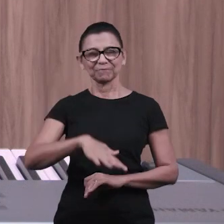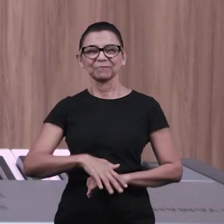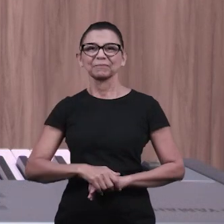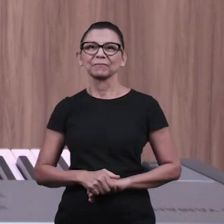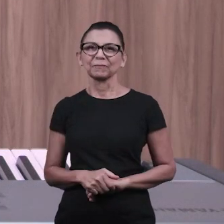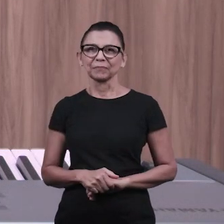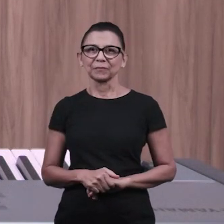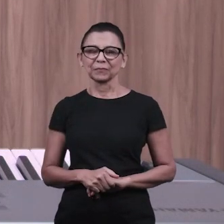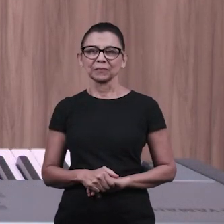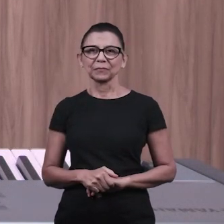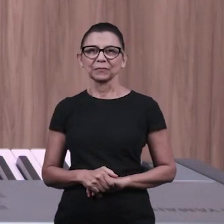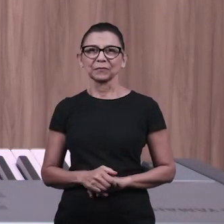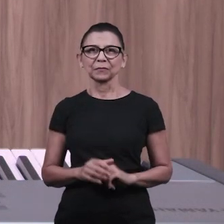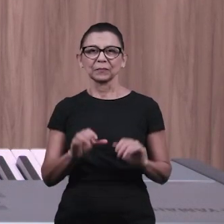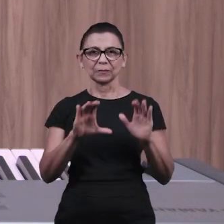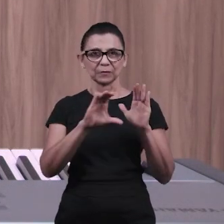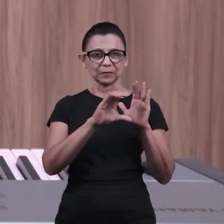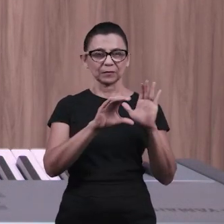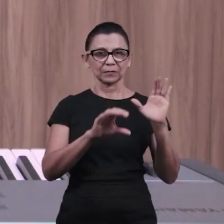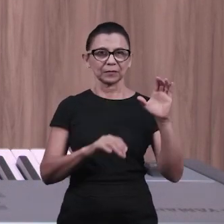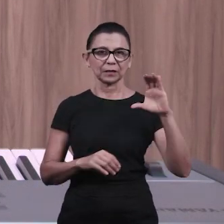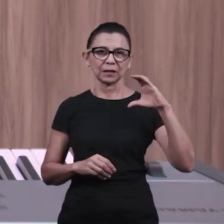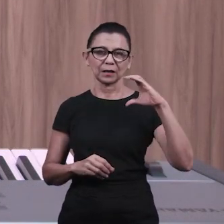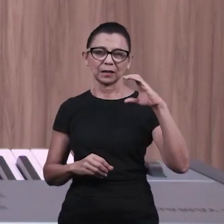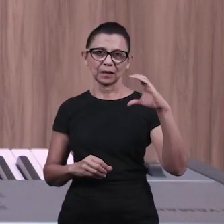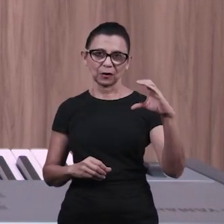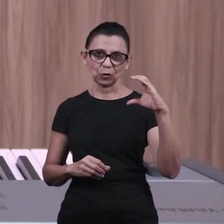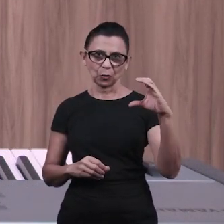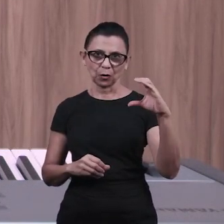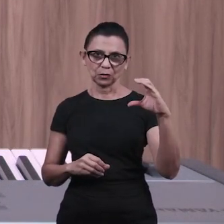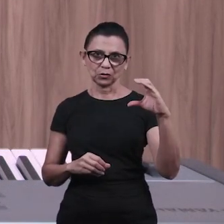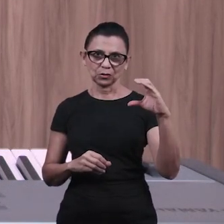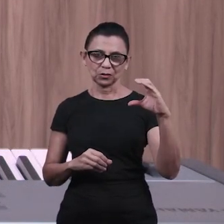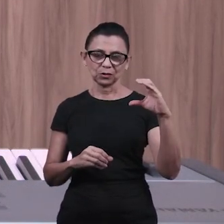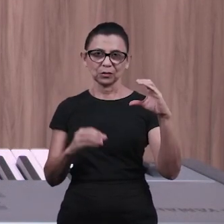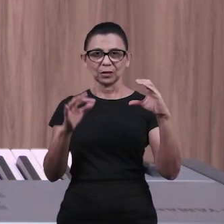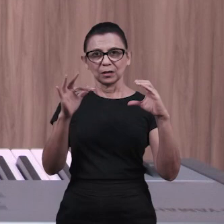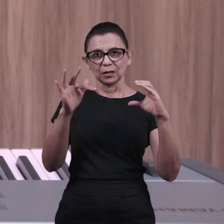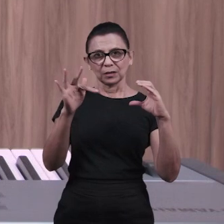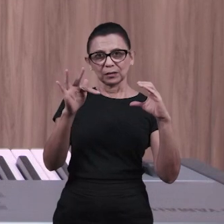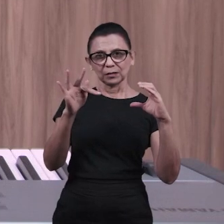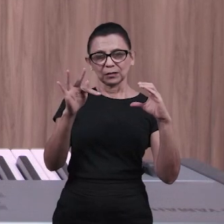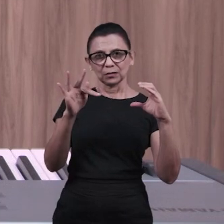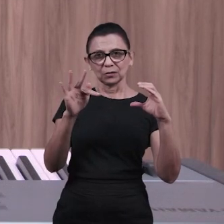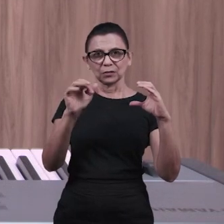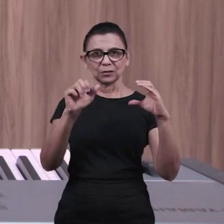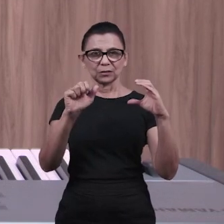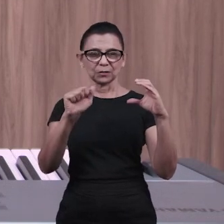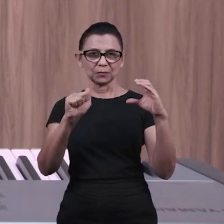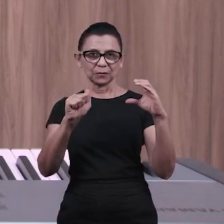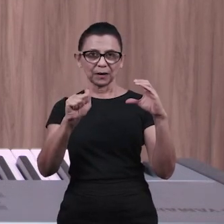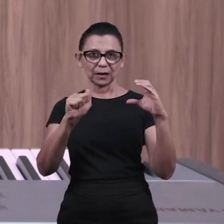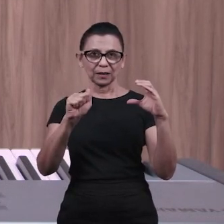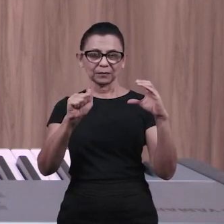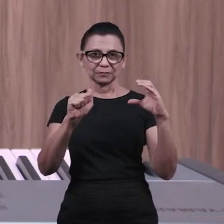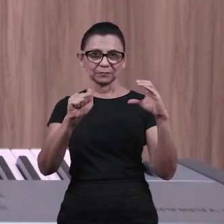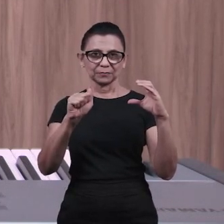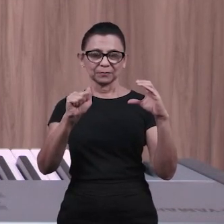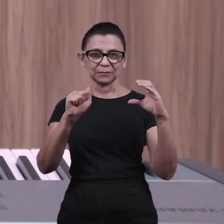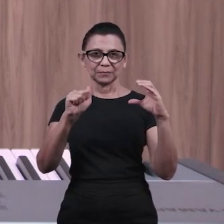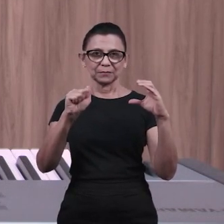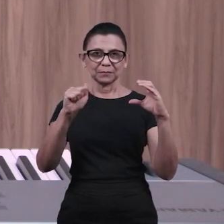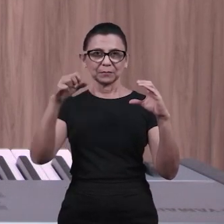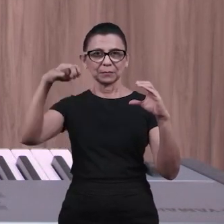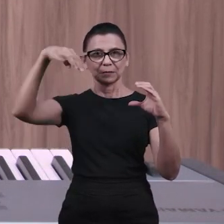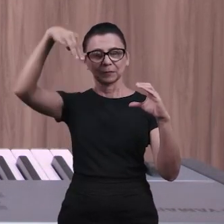dièse majeur. Regardez la chiffre F dièse. Nous allons lire les notes